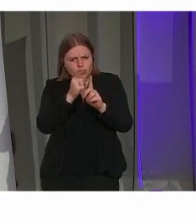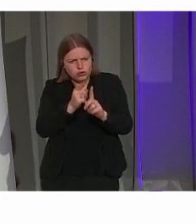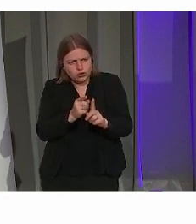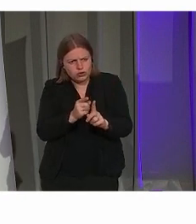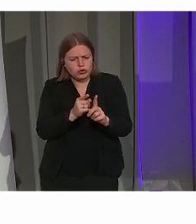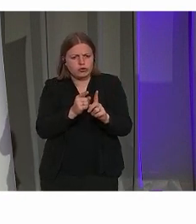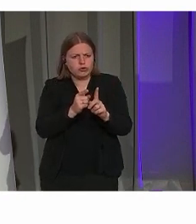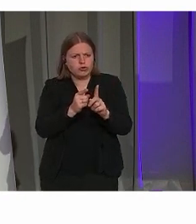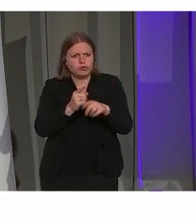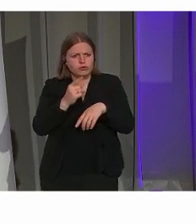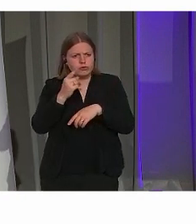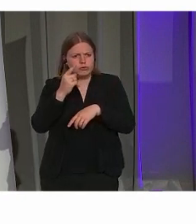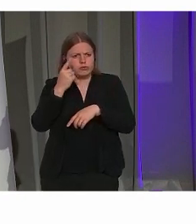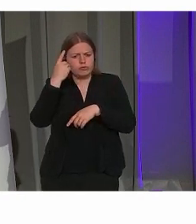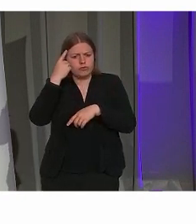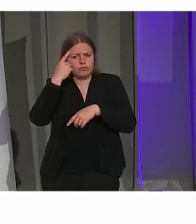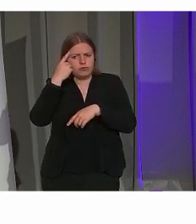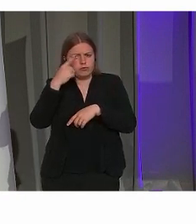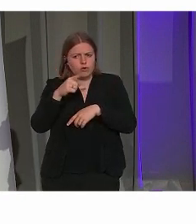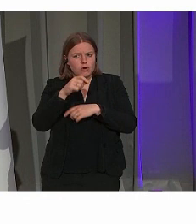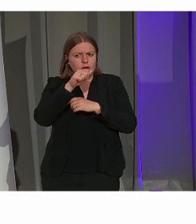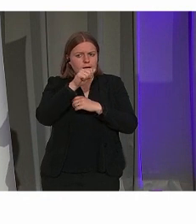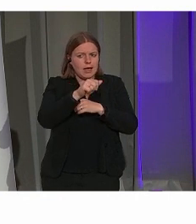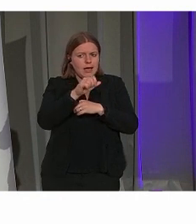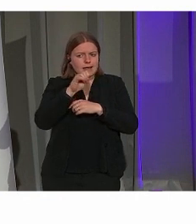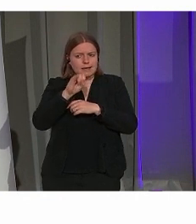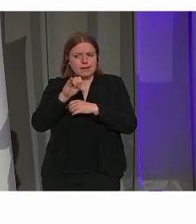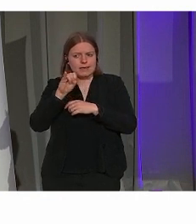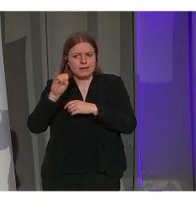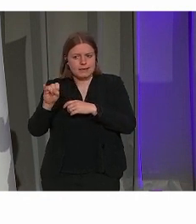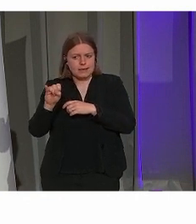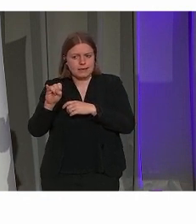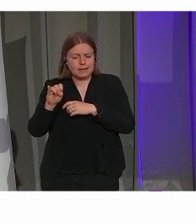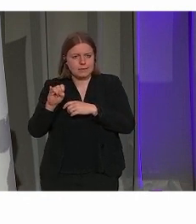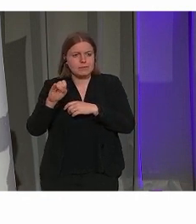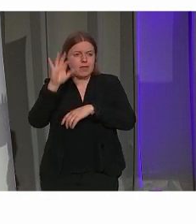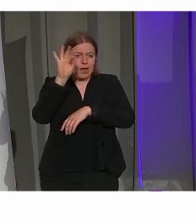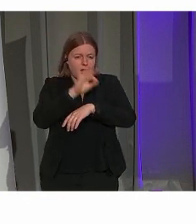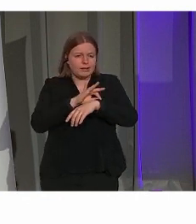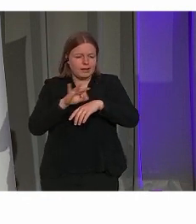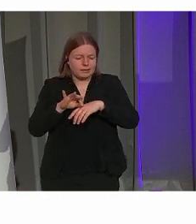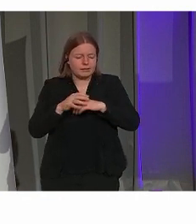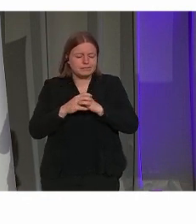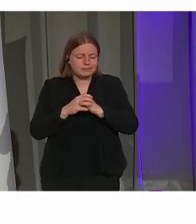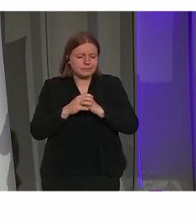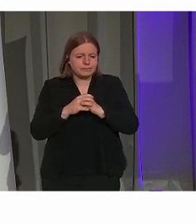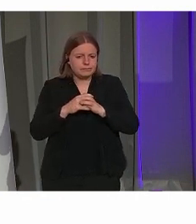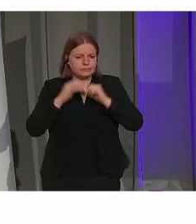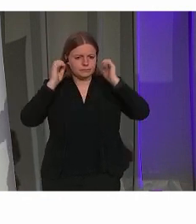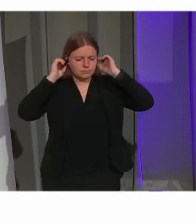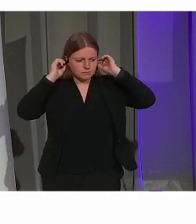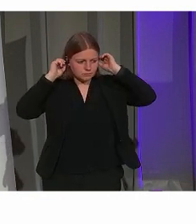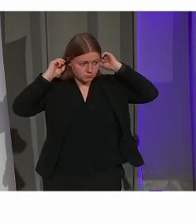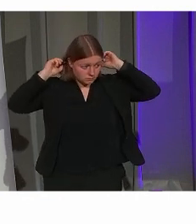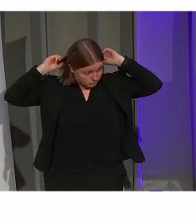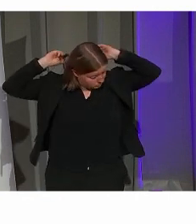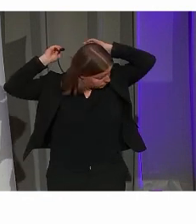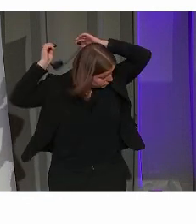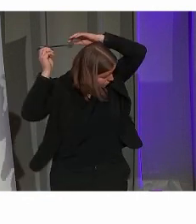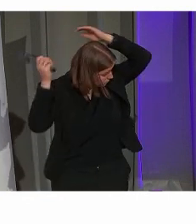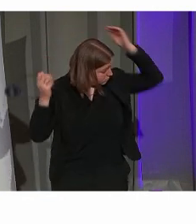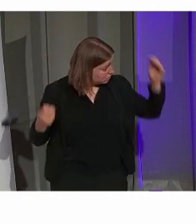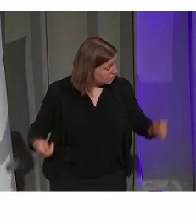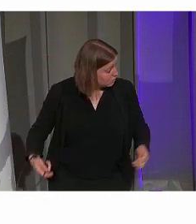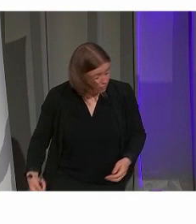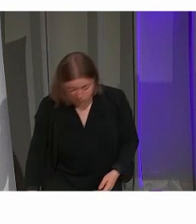objectieven van het AII, van architecten. We gaan ook een